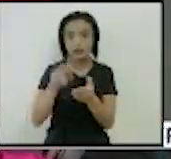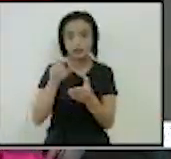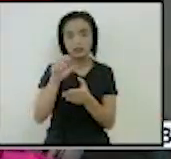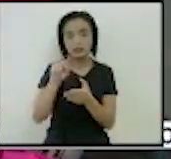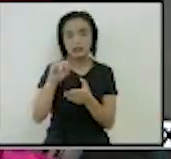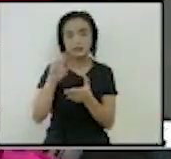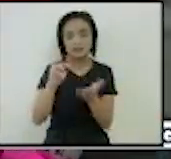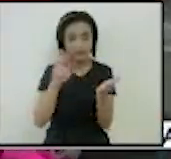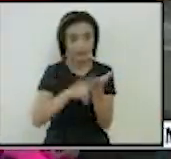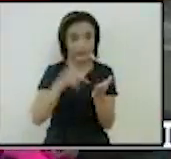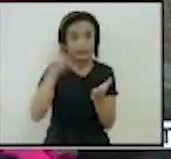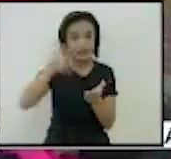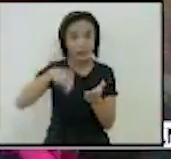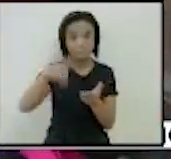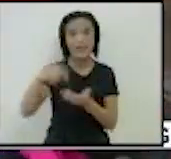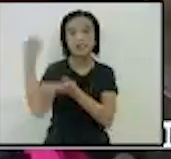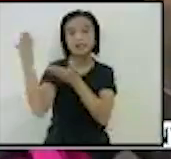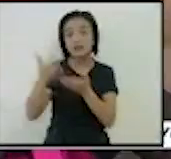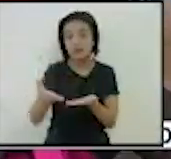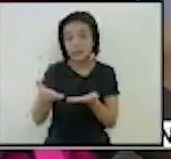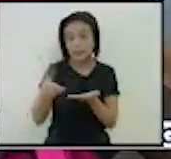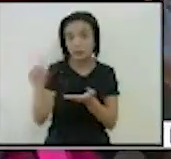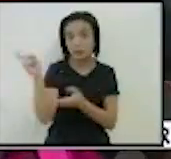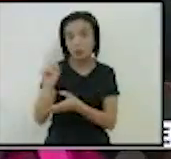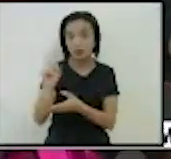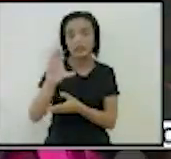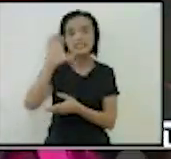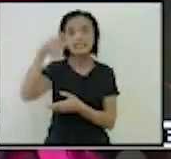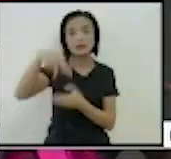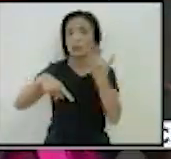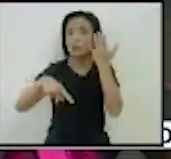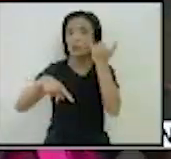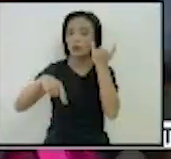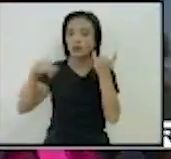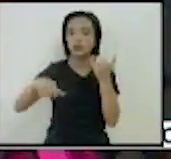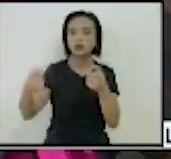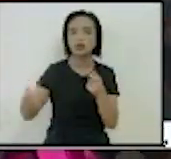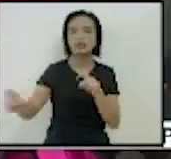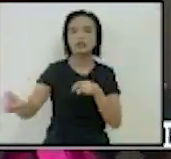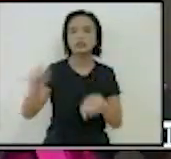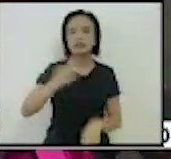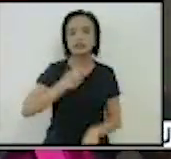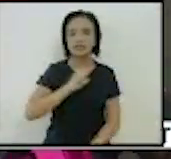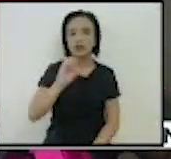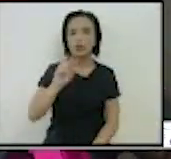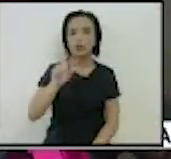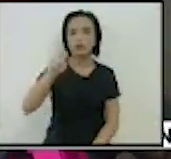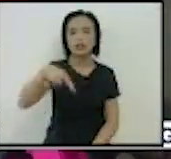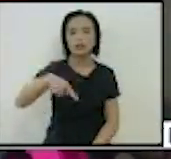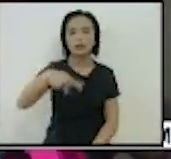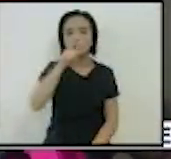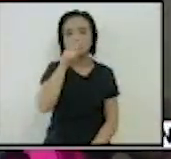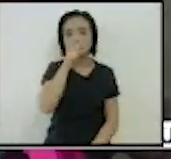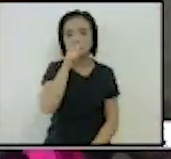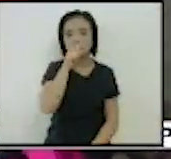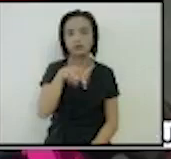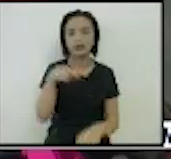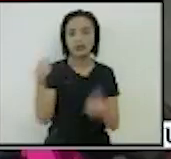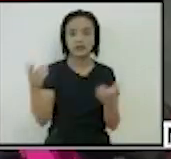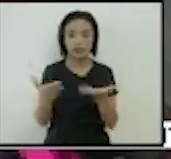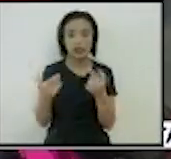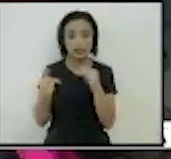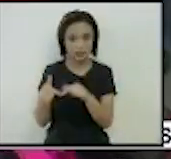din ng subscriber yung kanilang cellphone dahil dito itetext yung OTP na siya mang ipapasok dito sa handphone